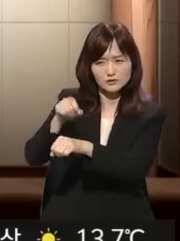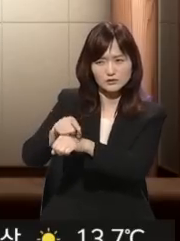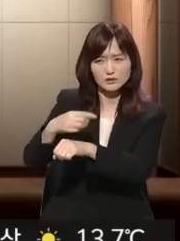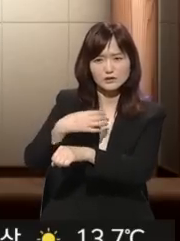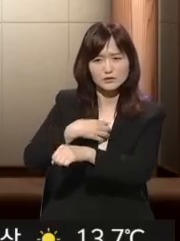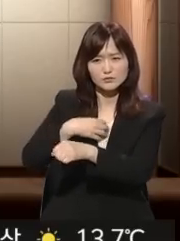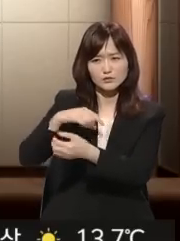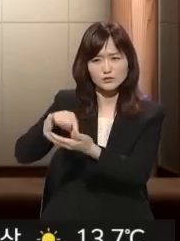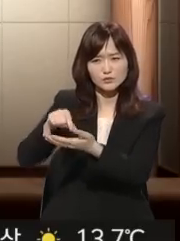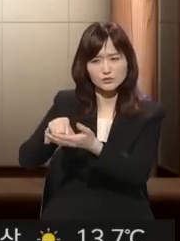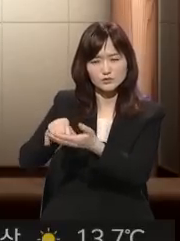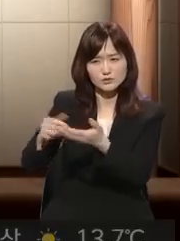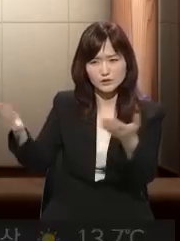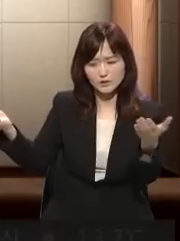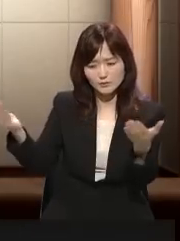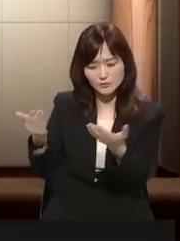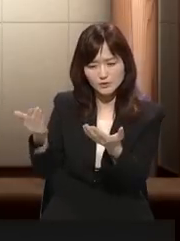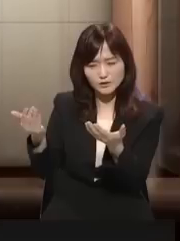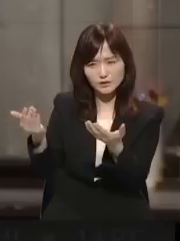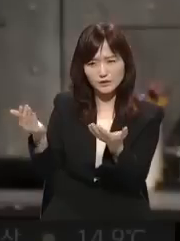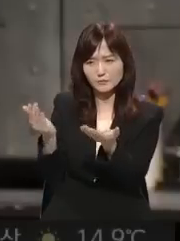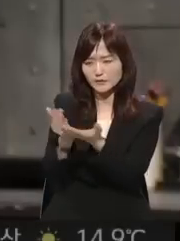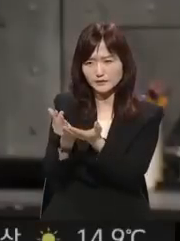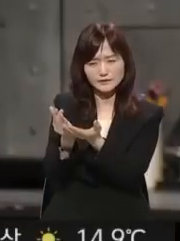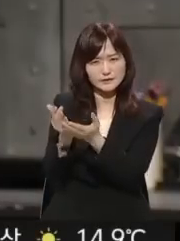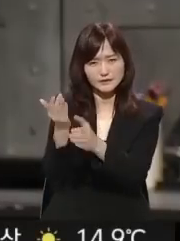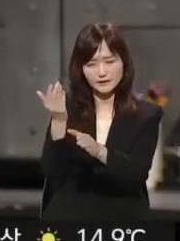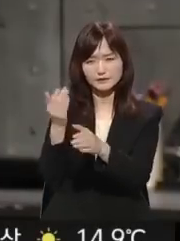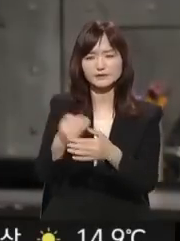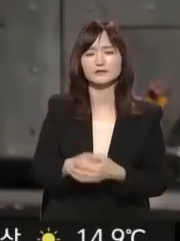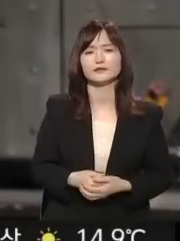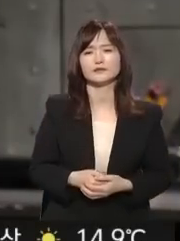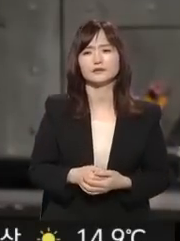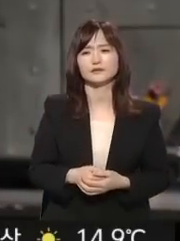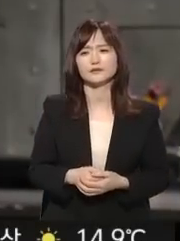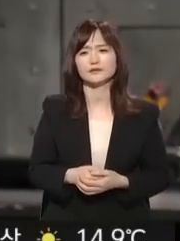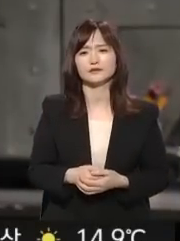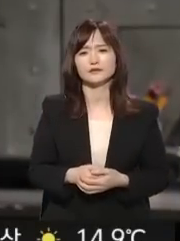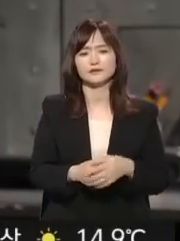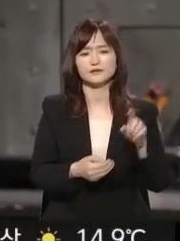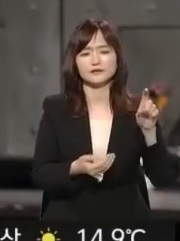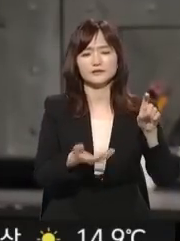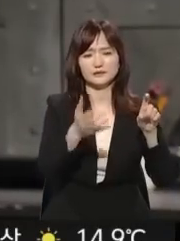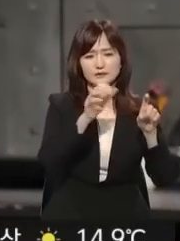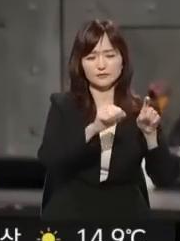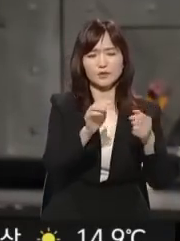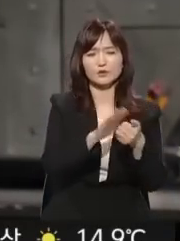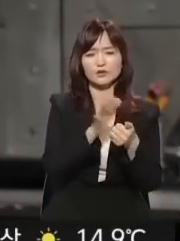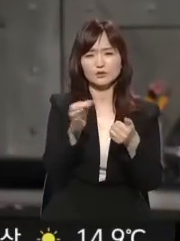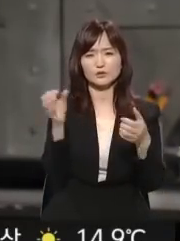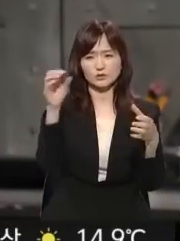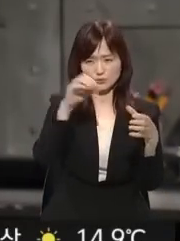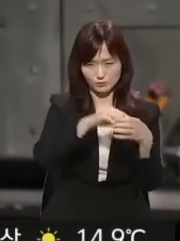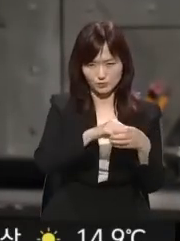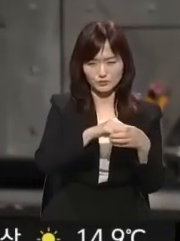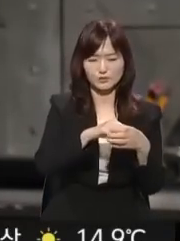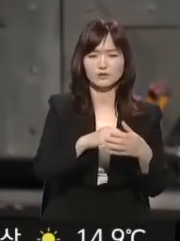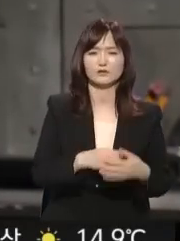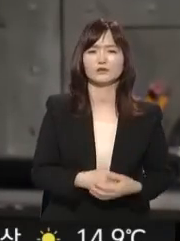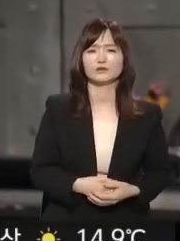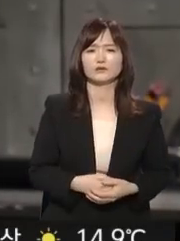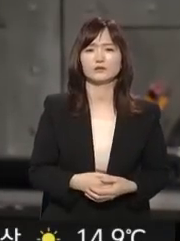원칙에 반한다라고 해서 그 30억의 어떤 그 손해배상 금액 중에서 10억 정도 위자료까지 포함해서 정도 나왔는데요